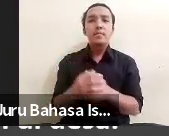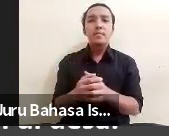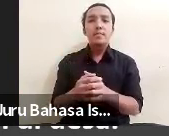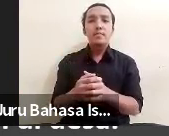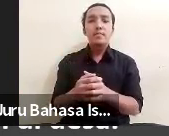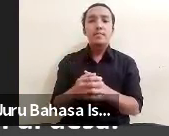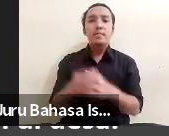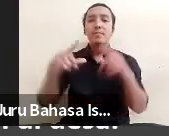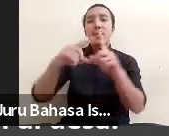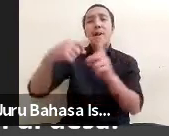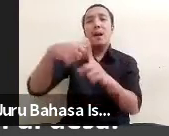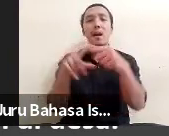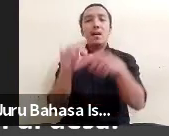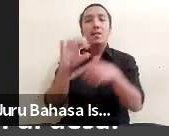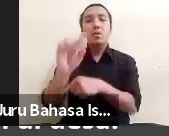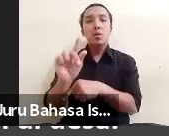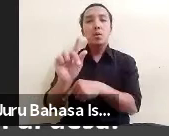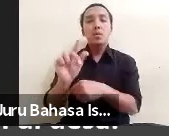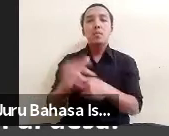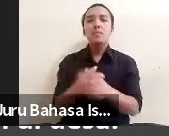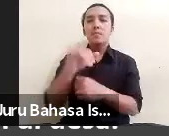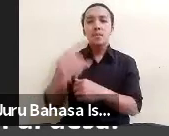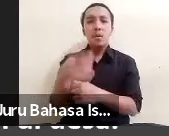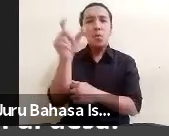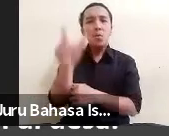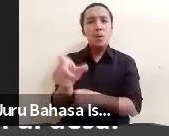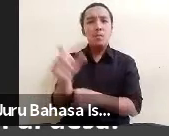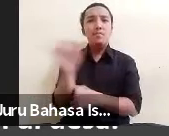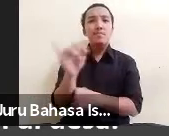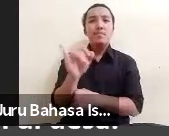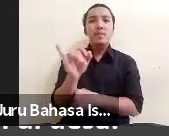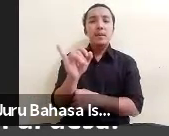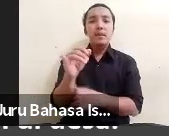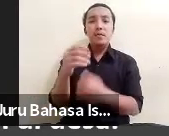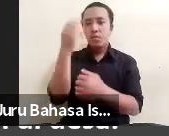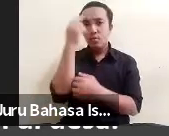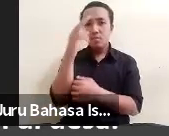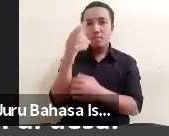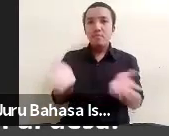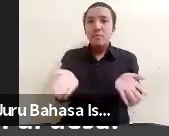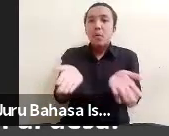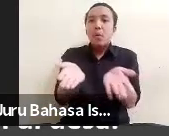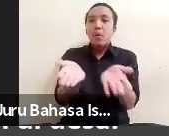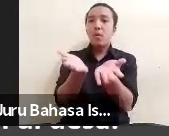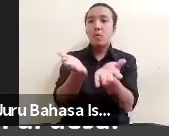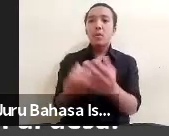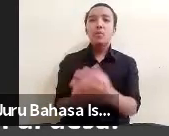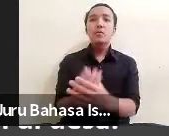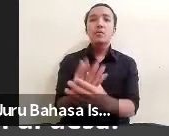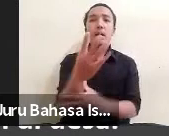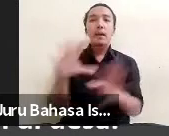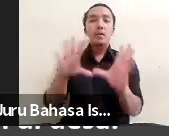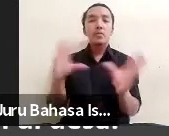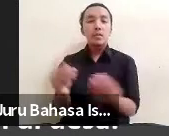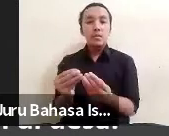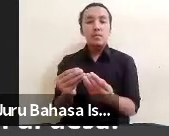aktornya begitu. Jadi akan menjadi orang yang berperan untuk mendorong terwujudnya inklusi dan tentu saja